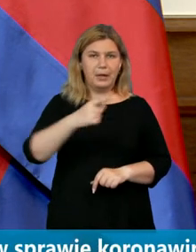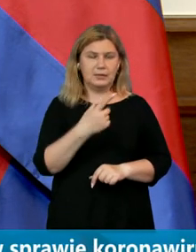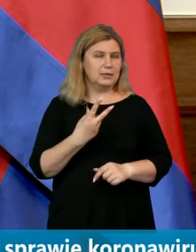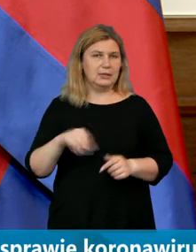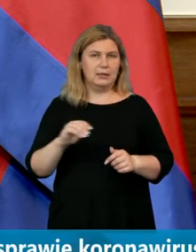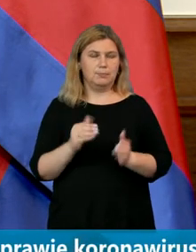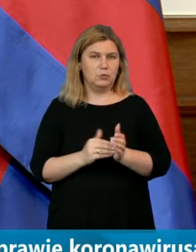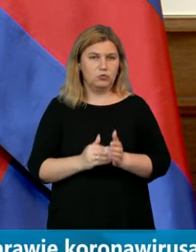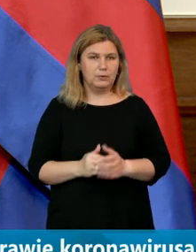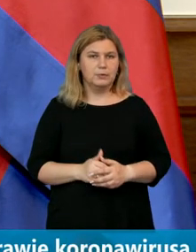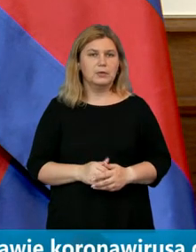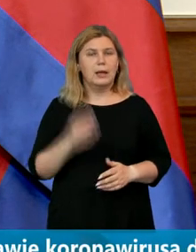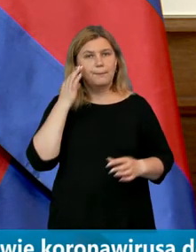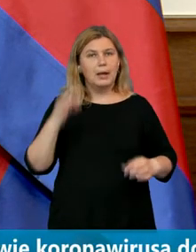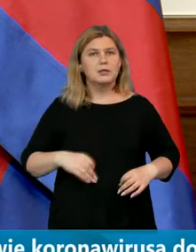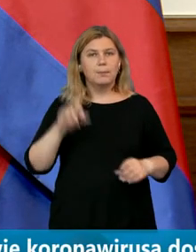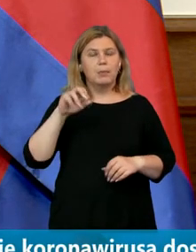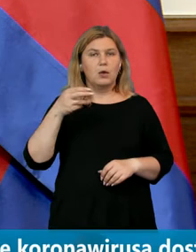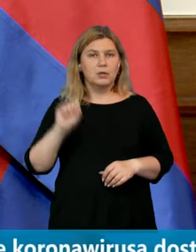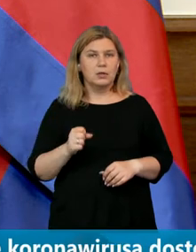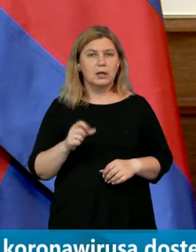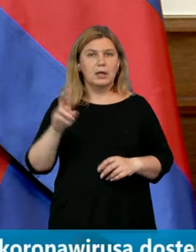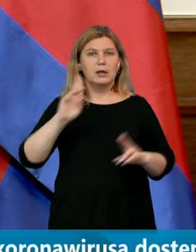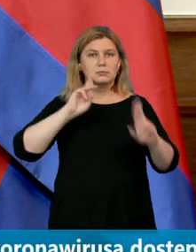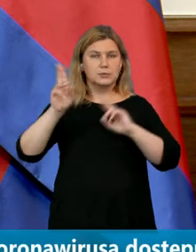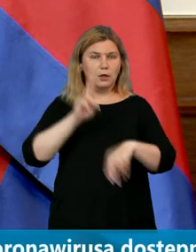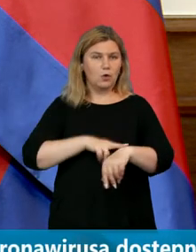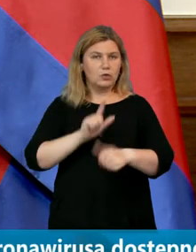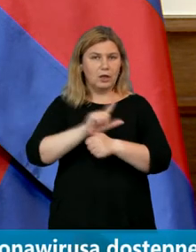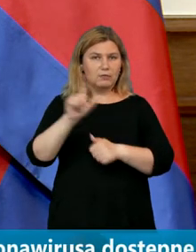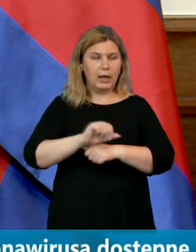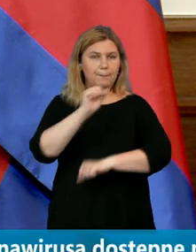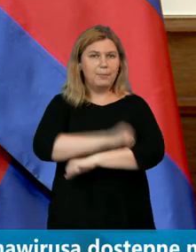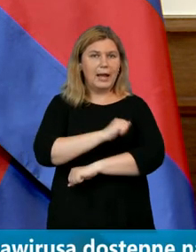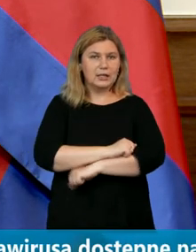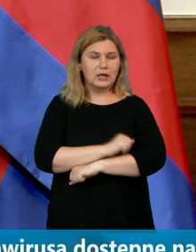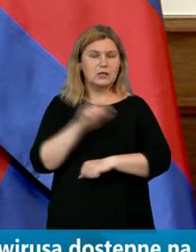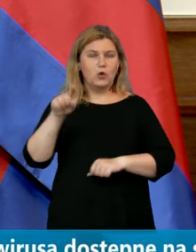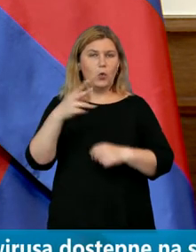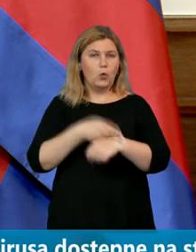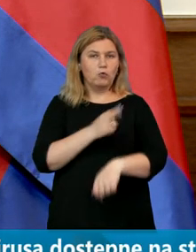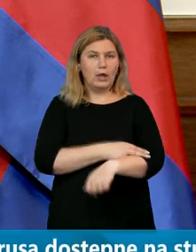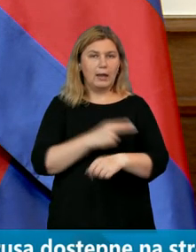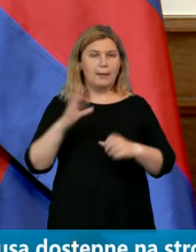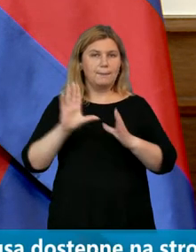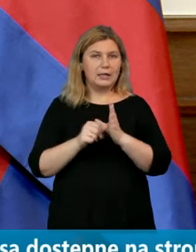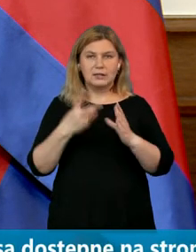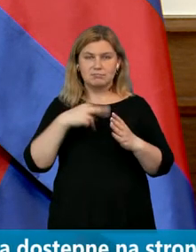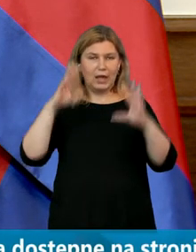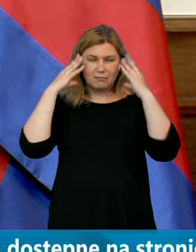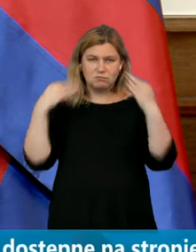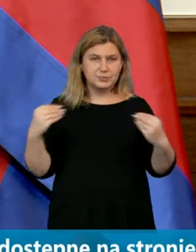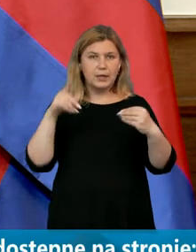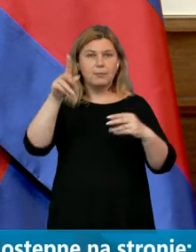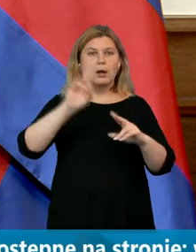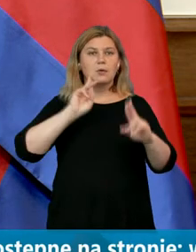pojawiają. Pani Paulina pisze, panie prezydencie, hejnał wygrywana 12 z balkonu rzędu miasta jest niesłyszalny ze względu na huk, jaki